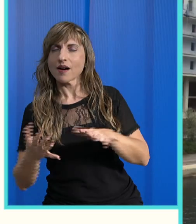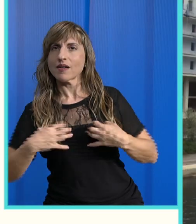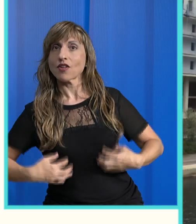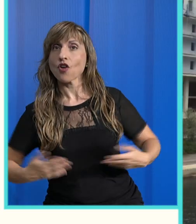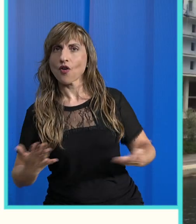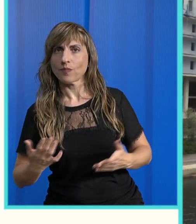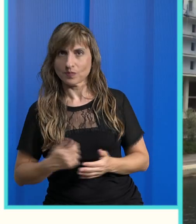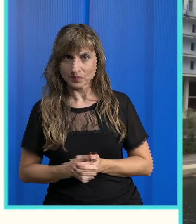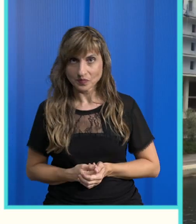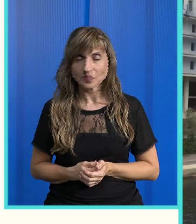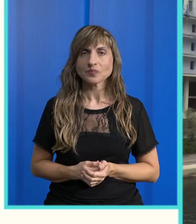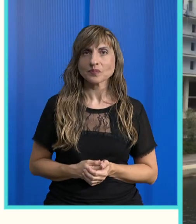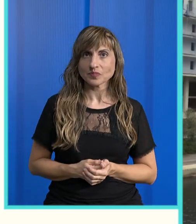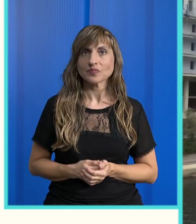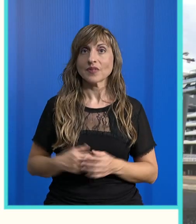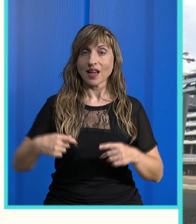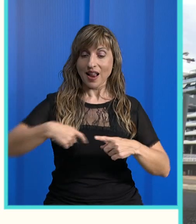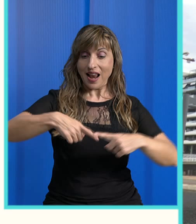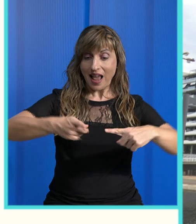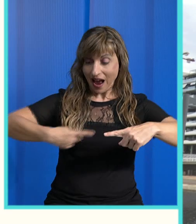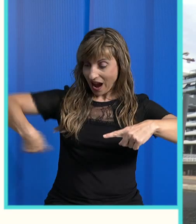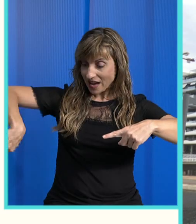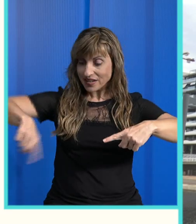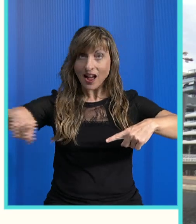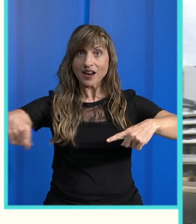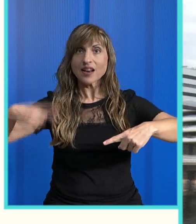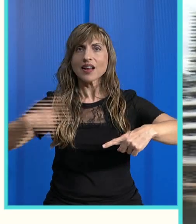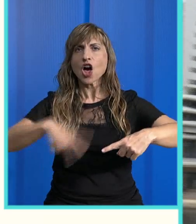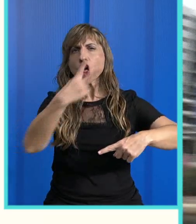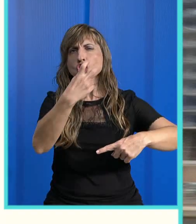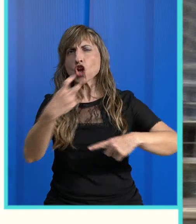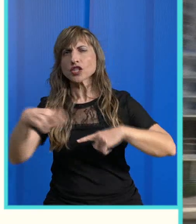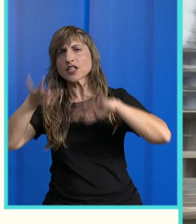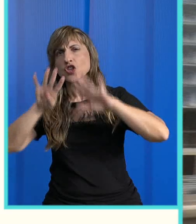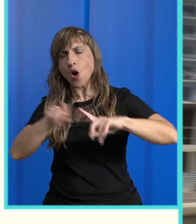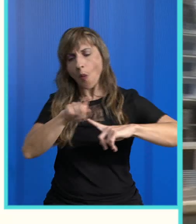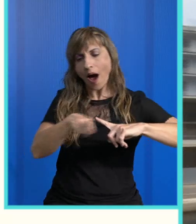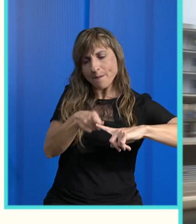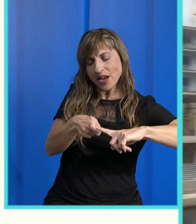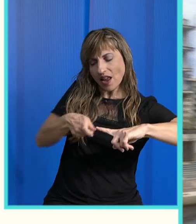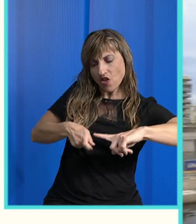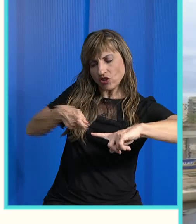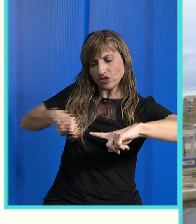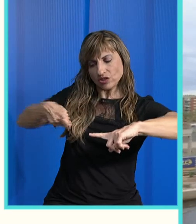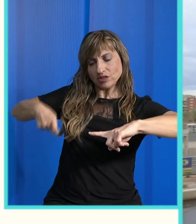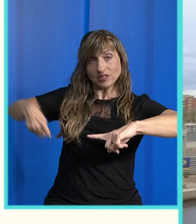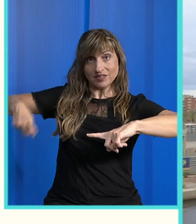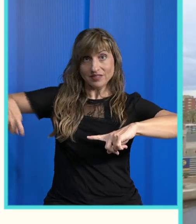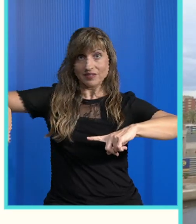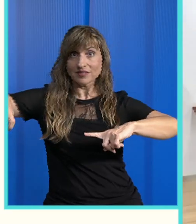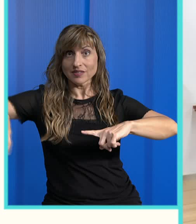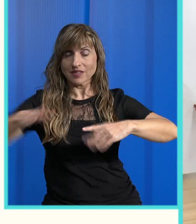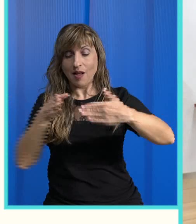La posada en marxa del canal va acompanyada de 200 nous amarradors una ampliació que permetrà moure embarcacions del port cap al canal